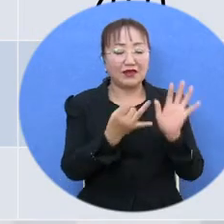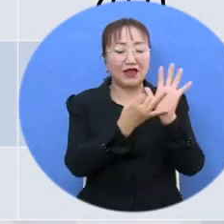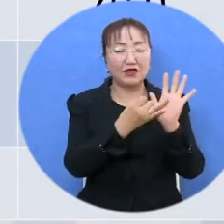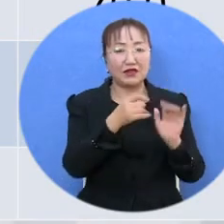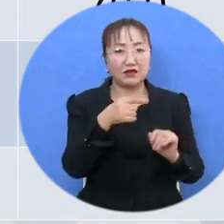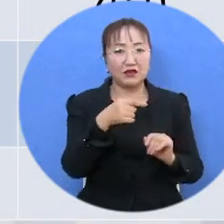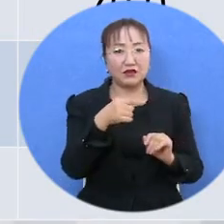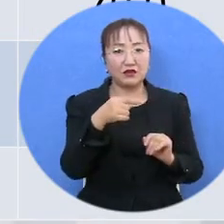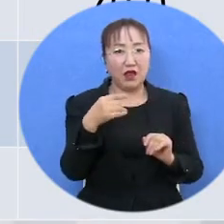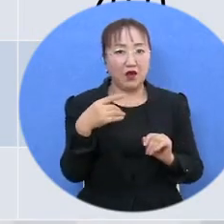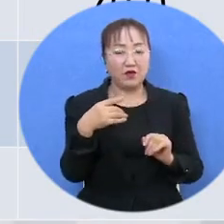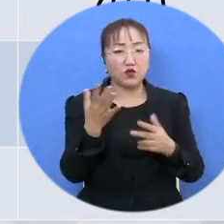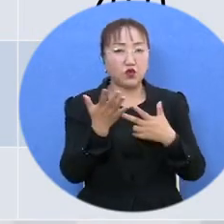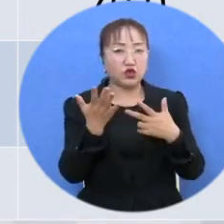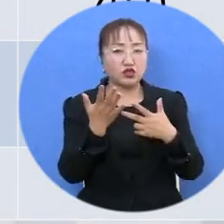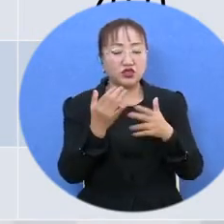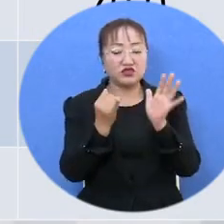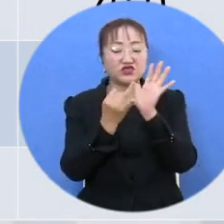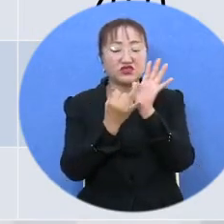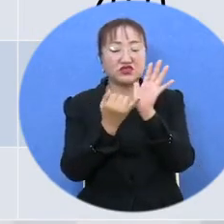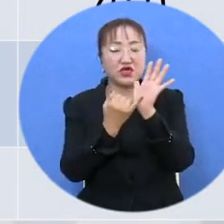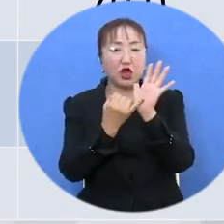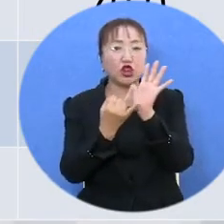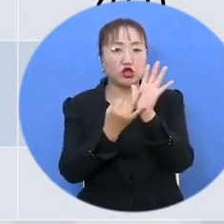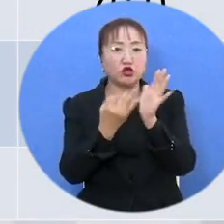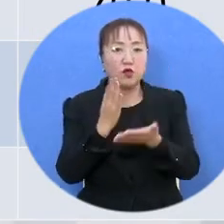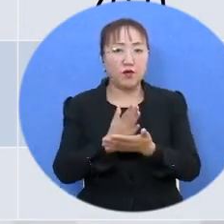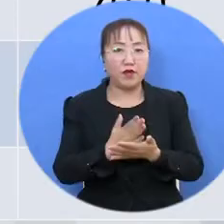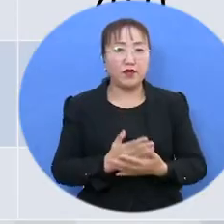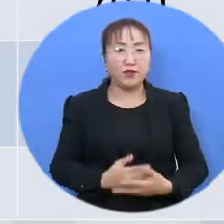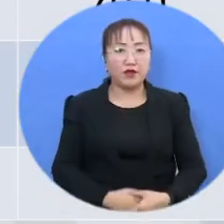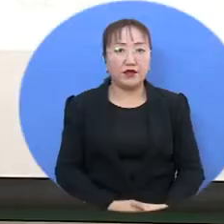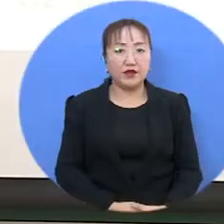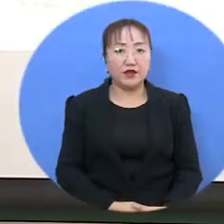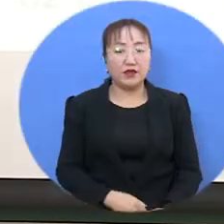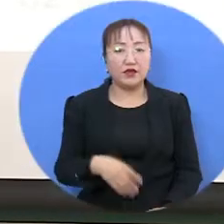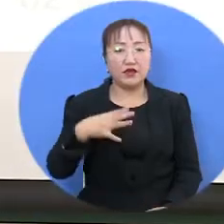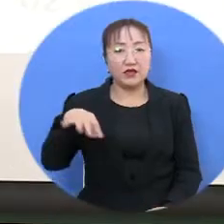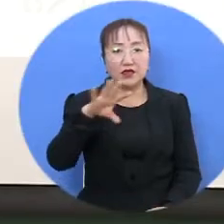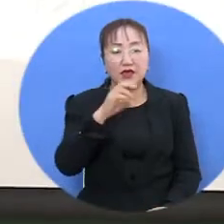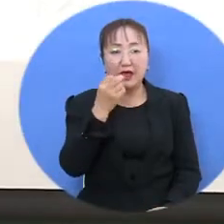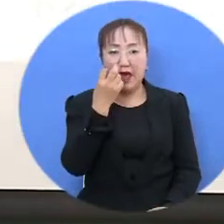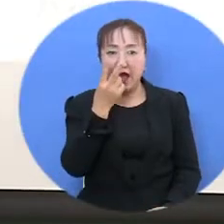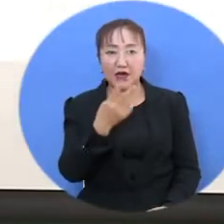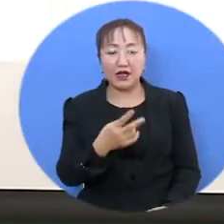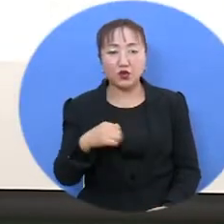бол дундаж үзүүлэлт нь 67 см үзүүлэлттэй байна хүүхдүүдээ. Тэгэхээр эдгээр үзүүлэлтээс өөрийнхөө